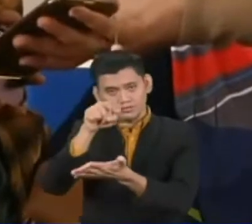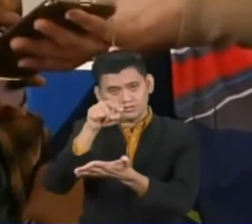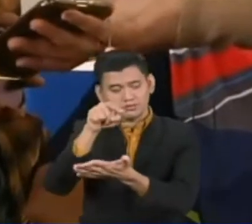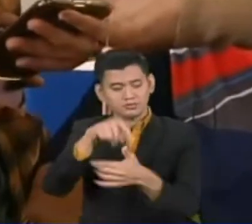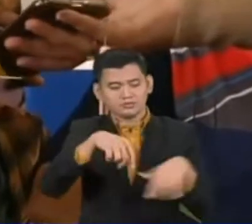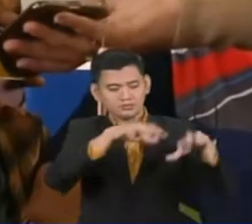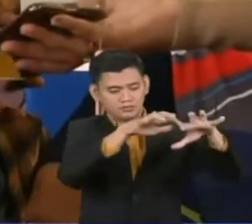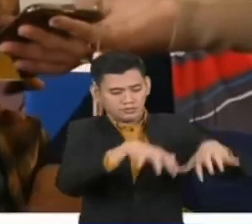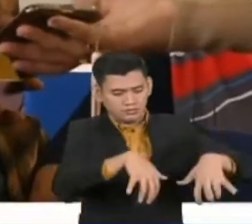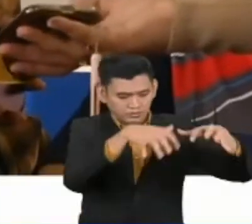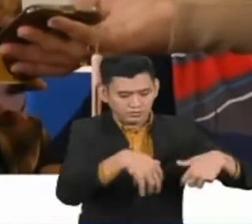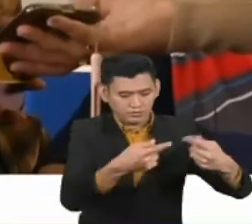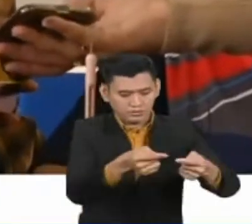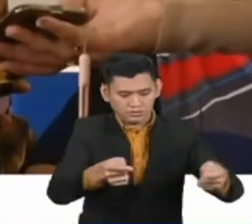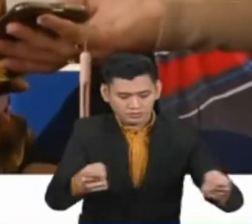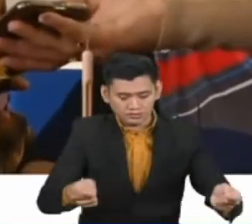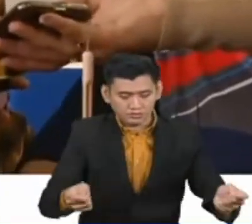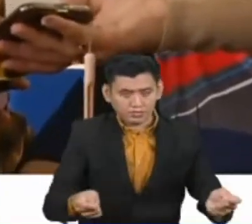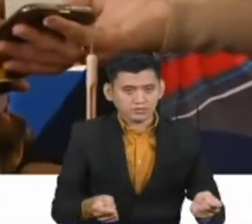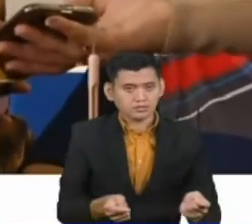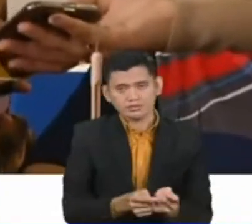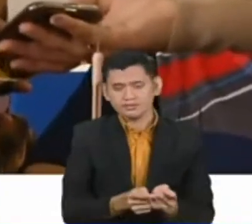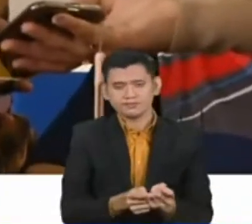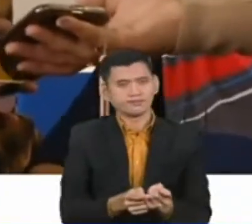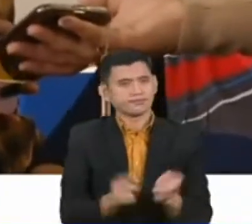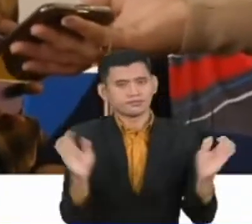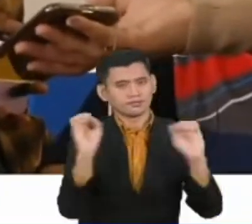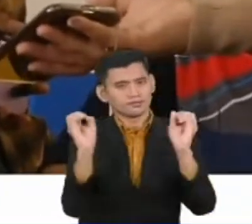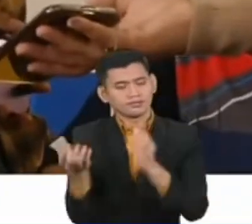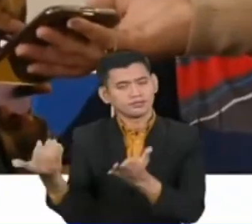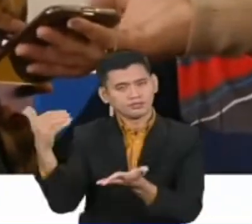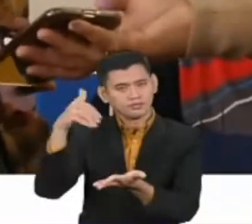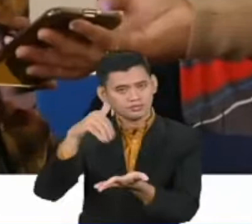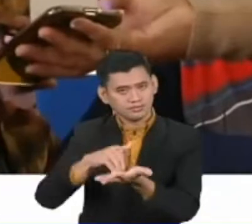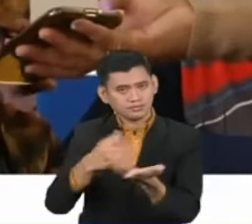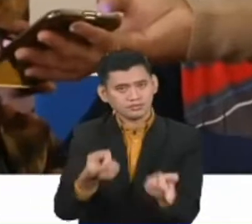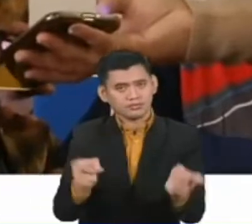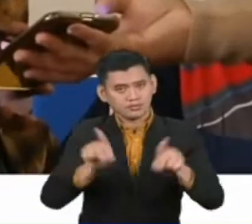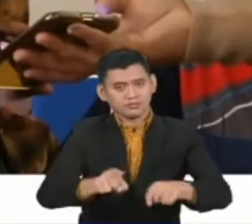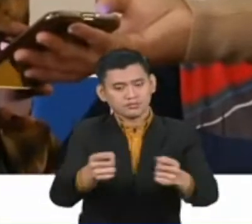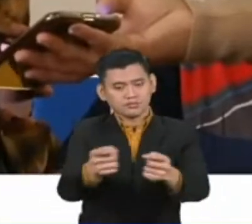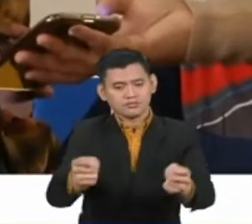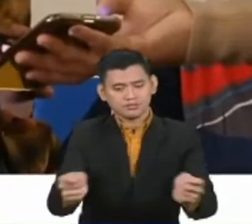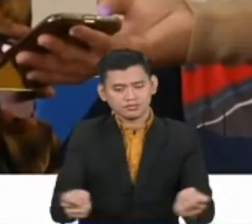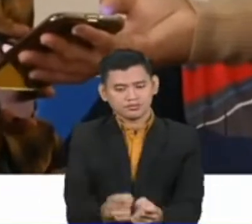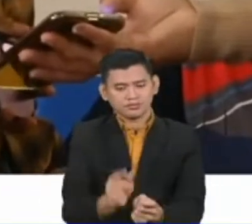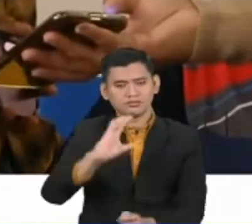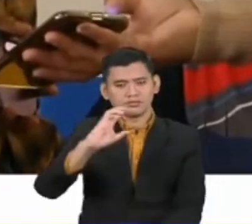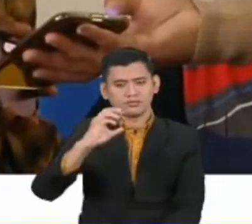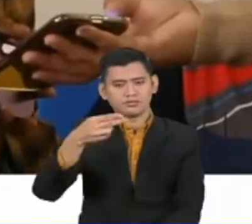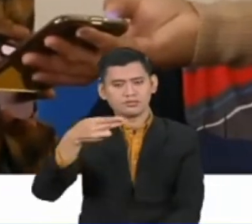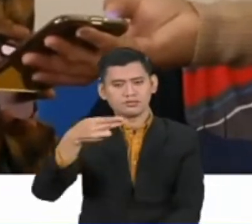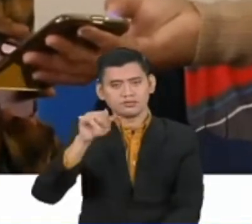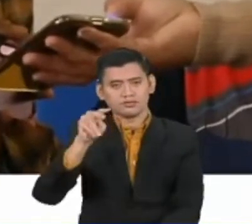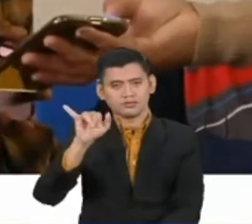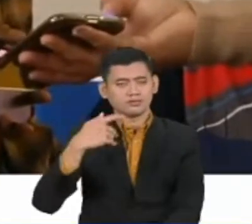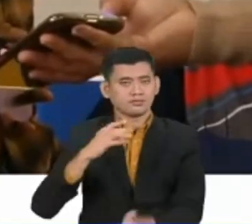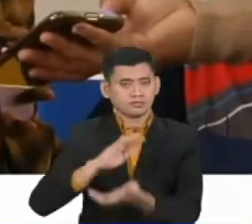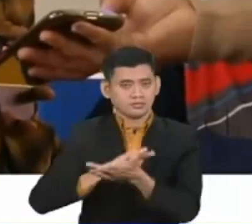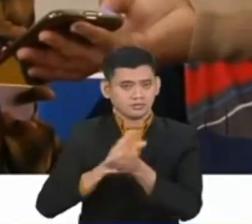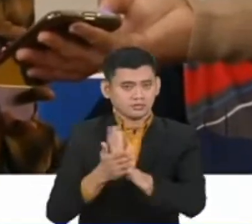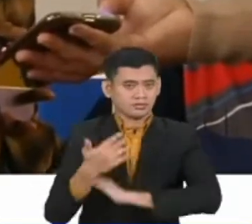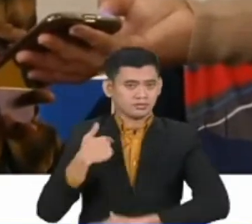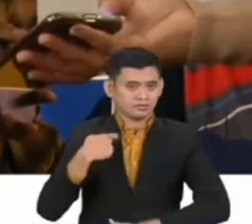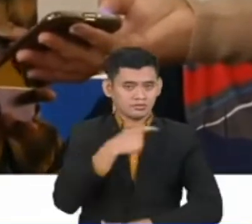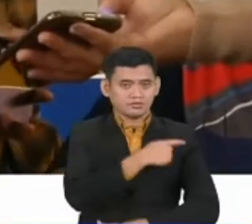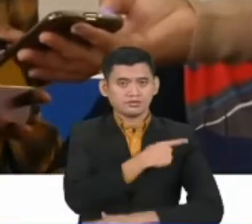apa ni galian-galian yang ada di sekitar Tasik Cini itu. Jadi kita pelihara lah Tasik Cini ini. Jadi yang detailnya saya